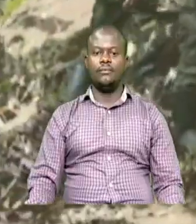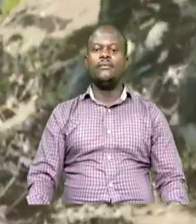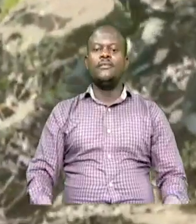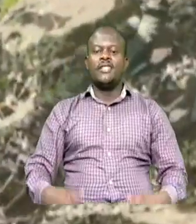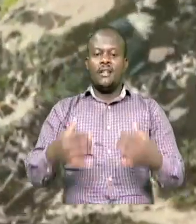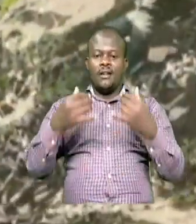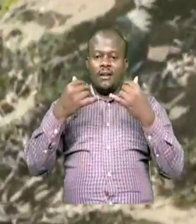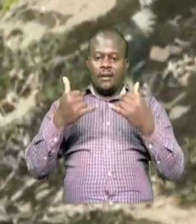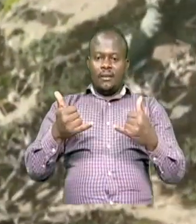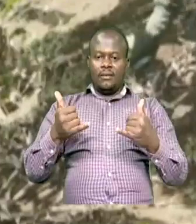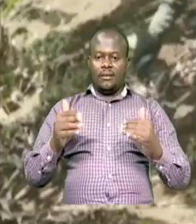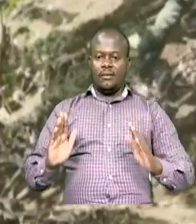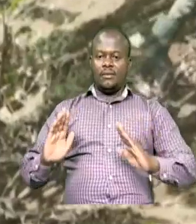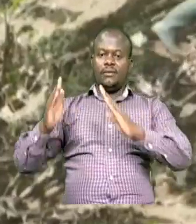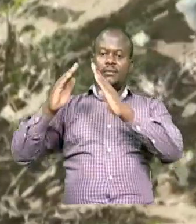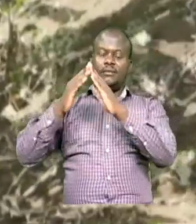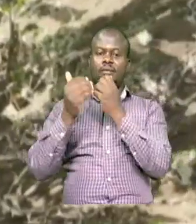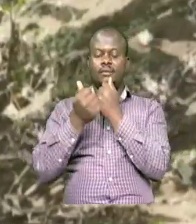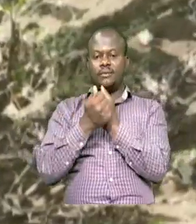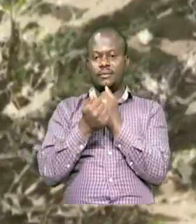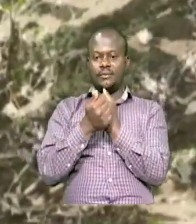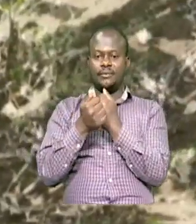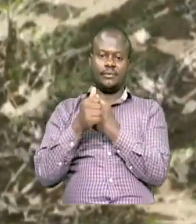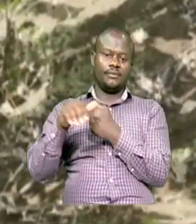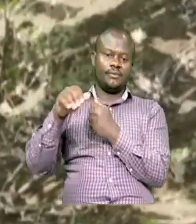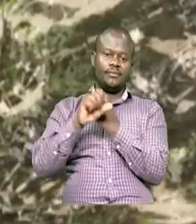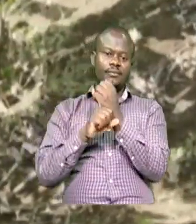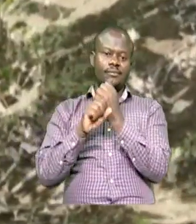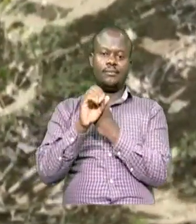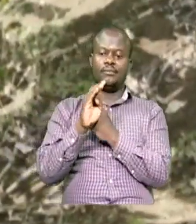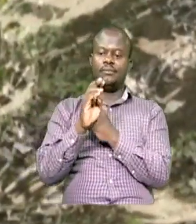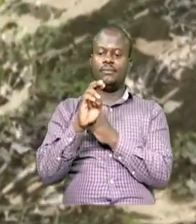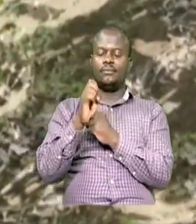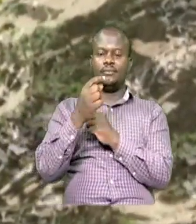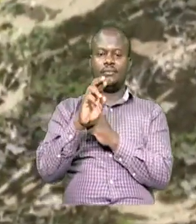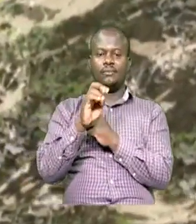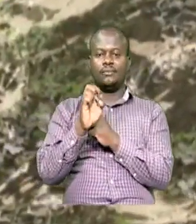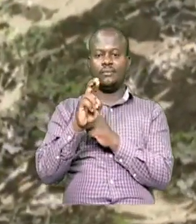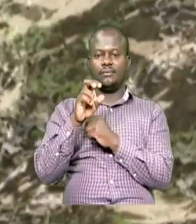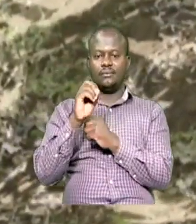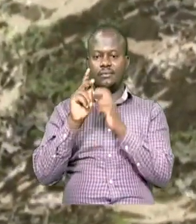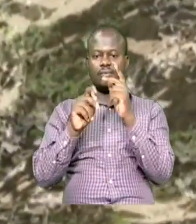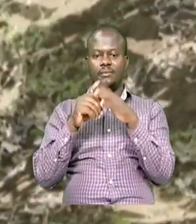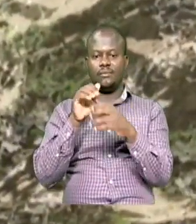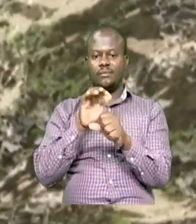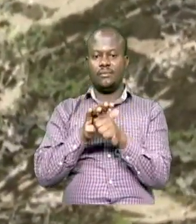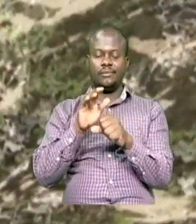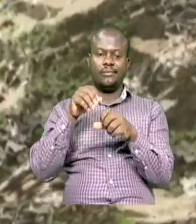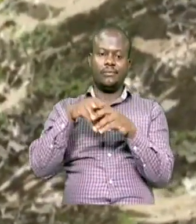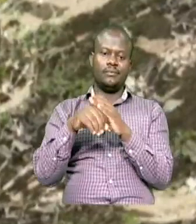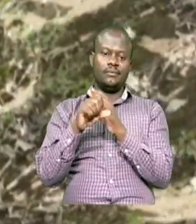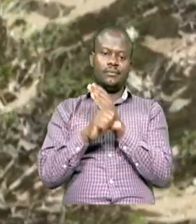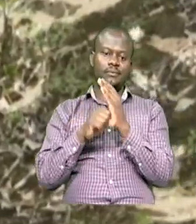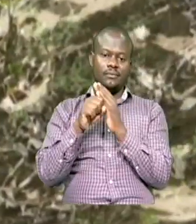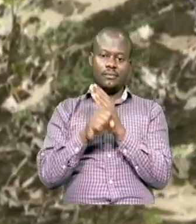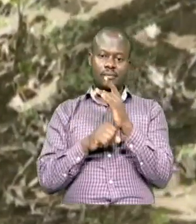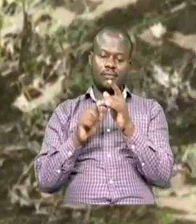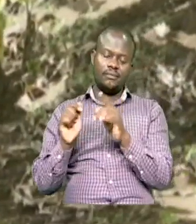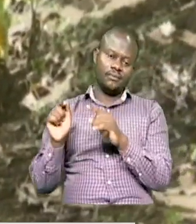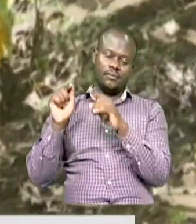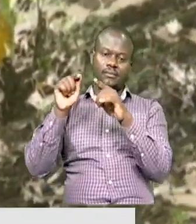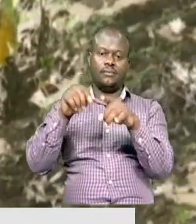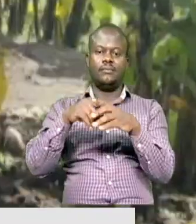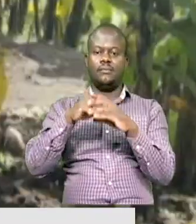Ubundi hejuru ku musozi wa Rubavu ni ku gice cy'umurenge wa Rugerero aho abaturage batuye muri uyu murenge baje